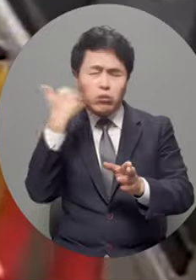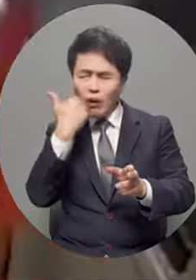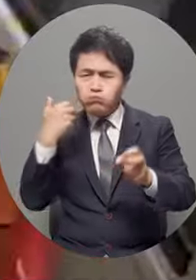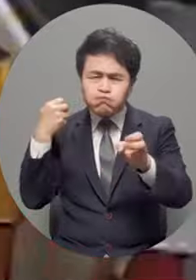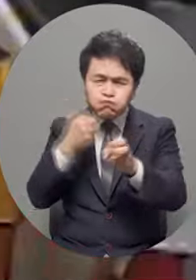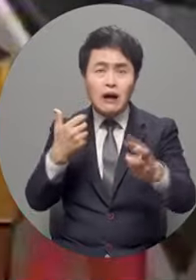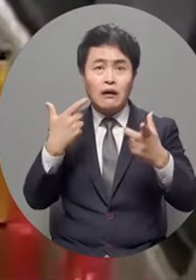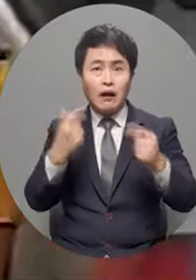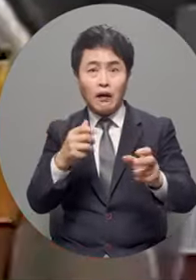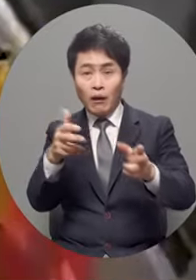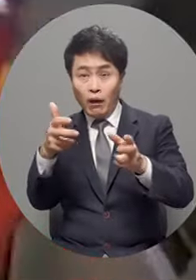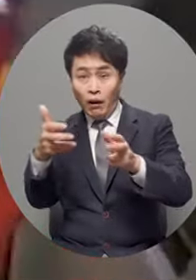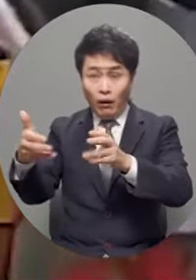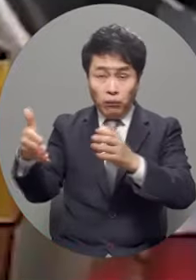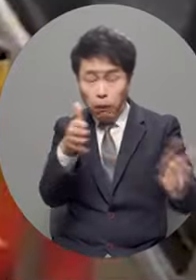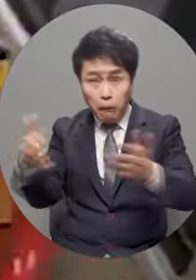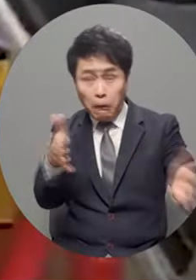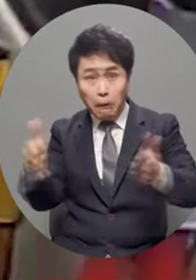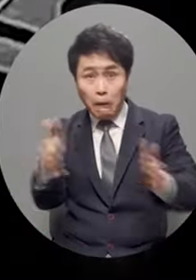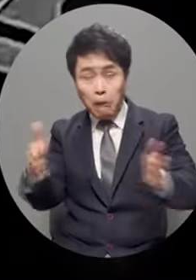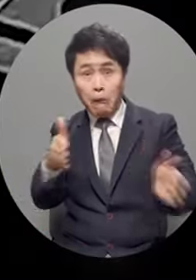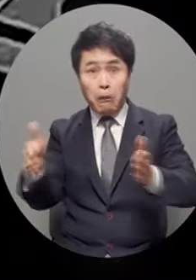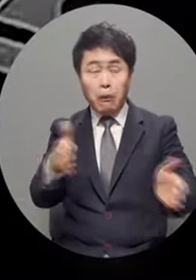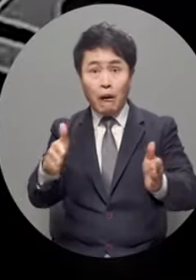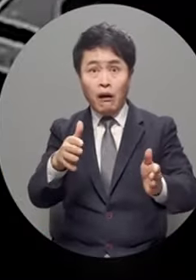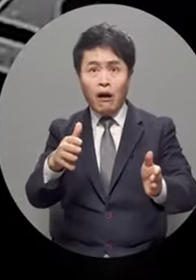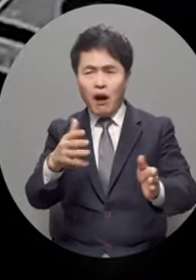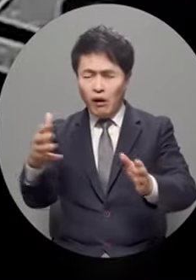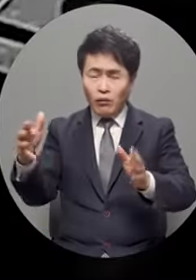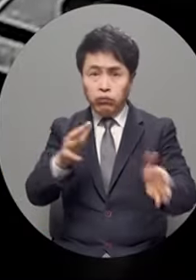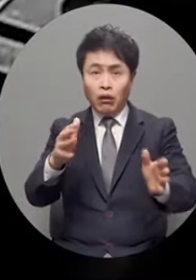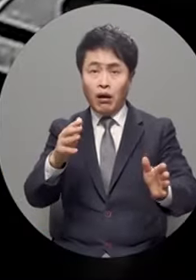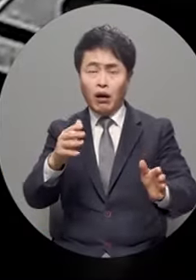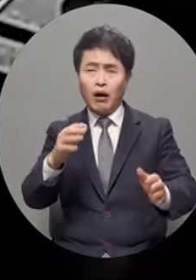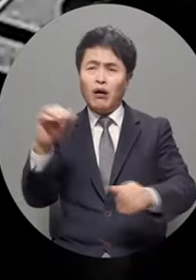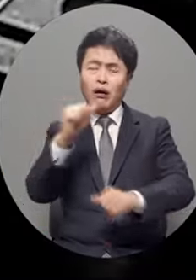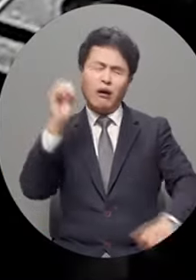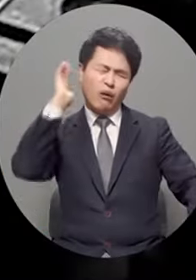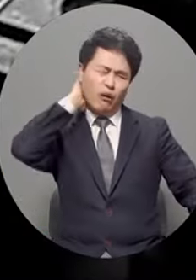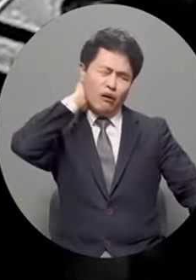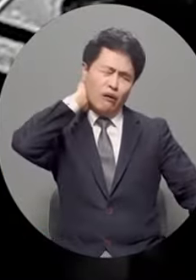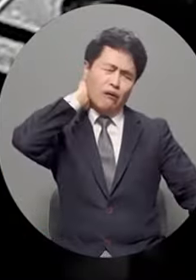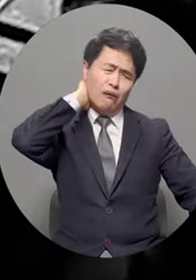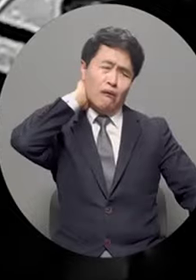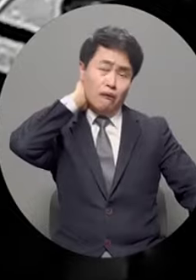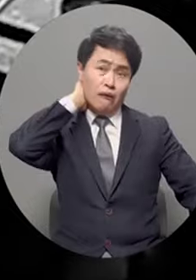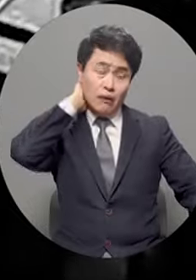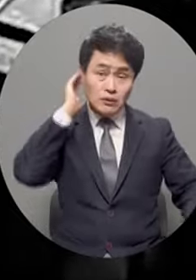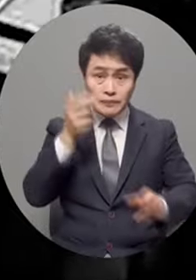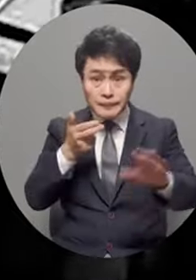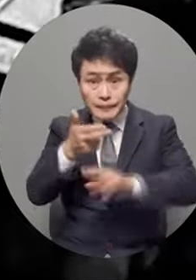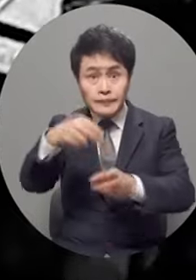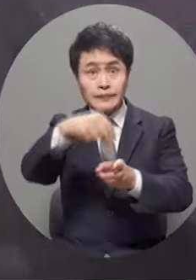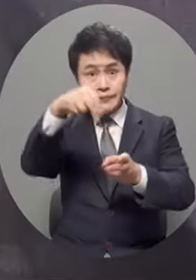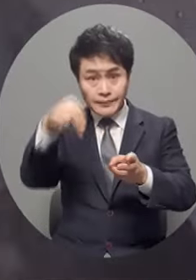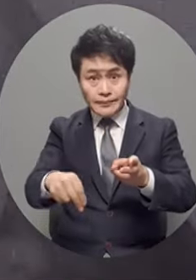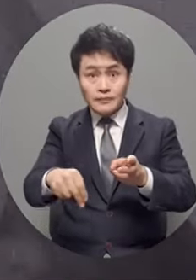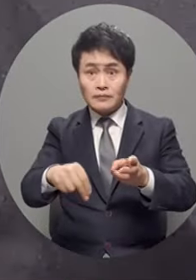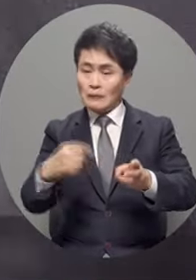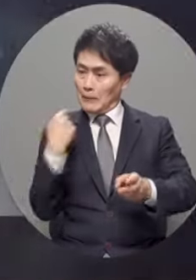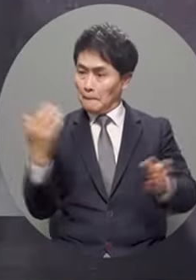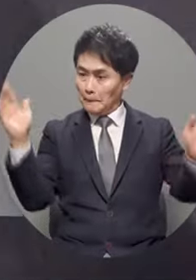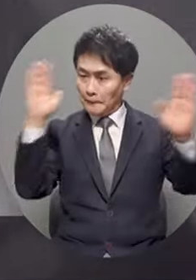듯 차체가 심하게 흔들립니다. 강한 충격에 운전기사도 뒷목을 감싸쥐며 버스에서 내립니다.